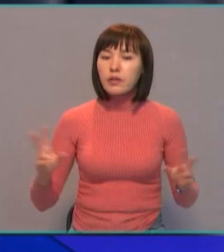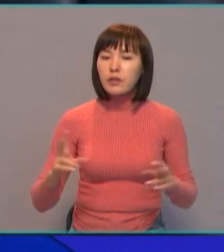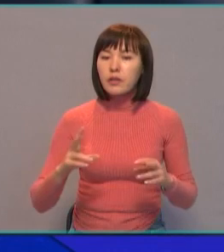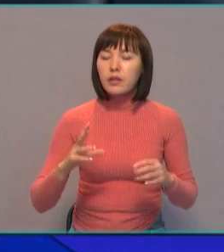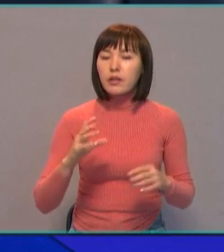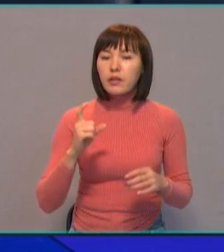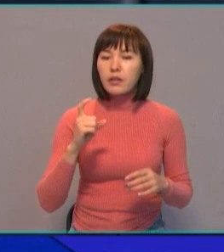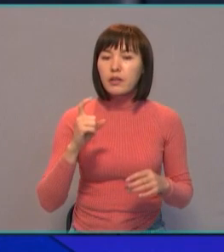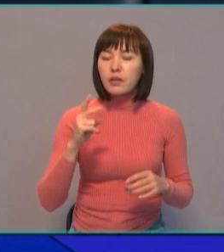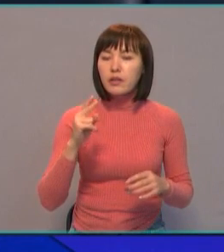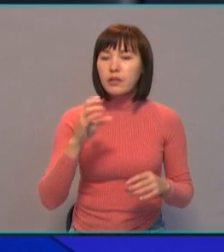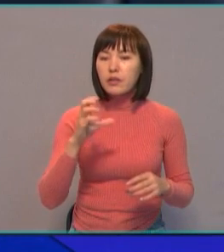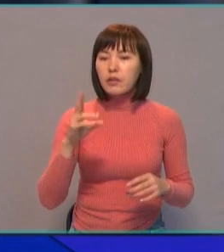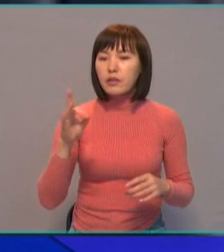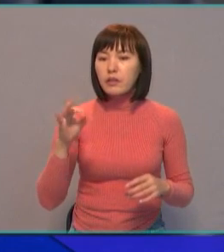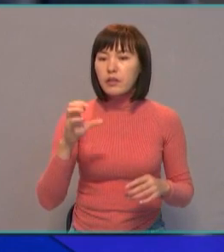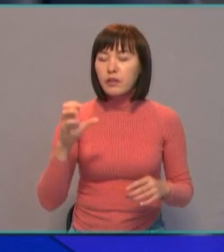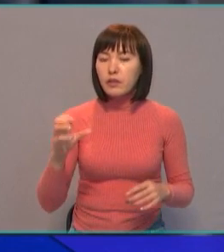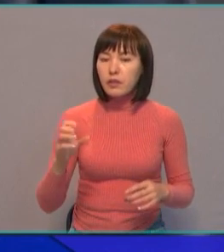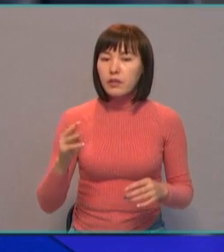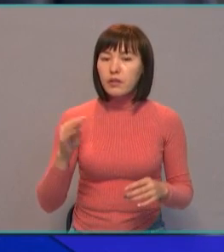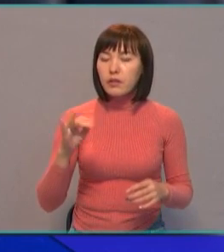тест айтывы инфекциясына